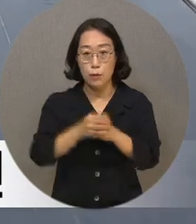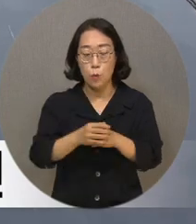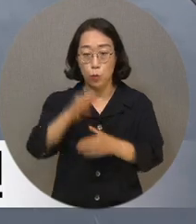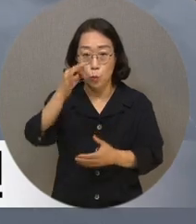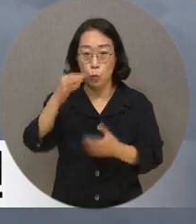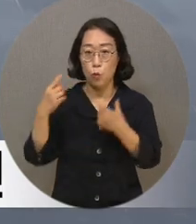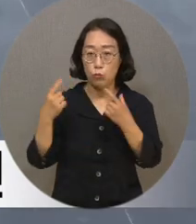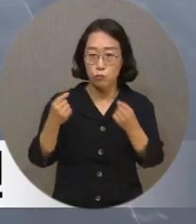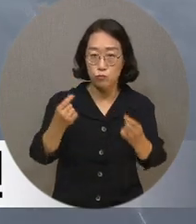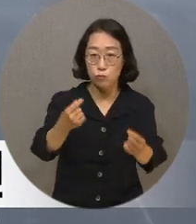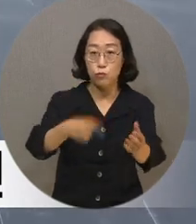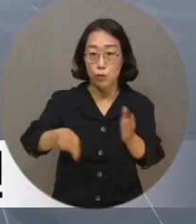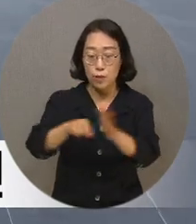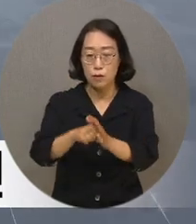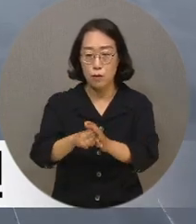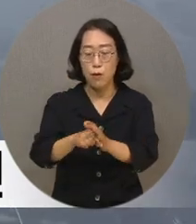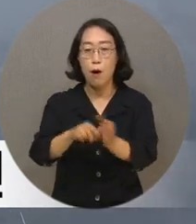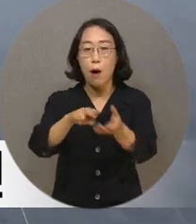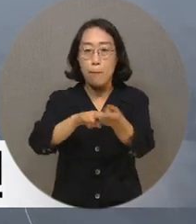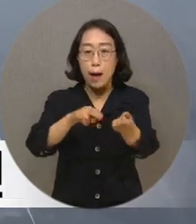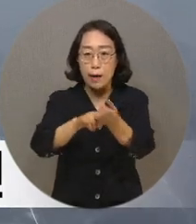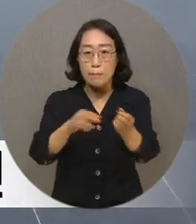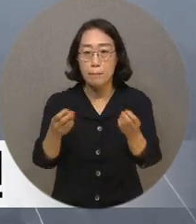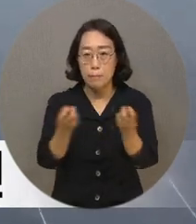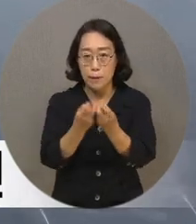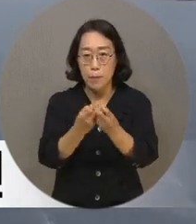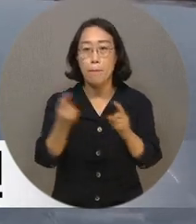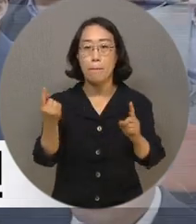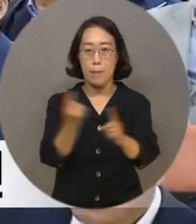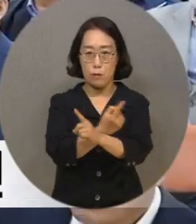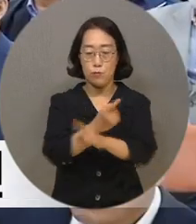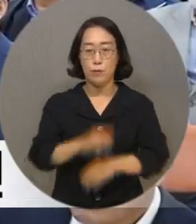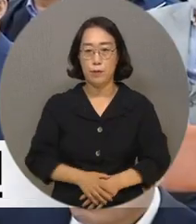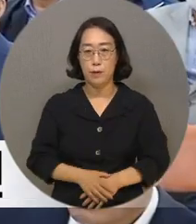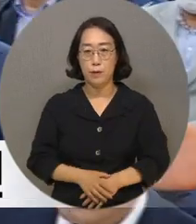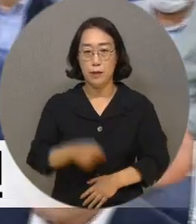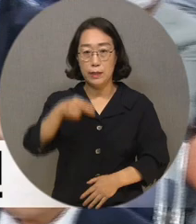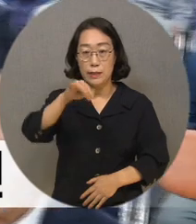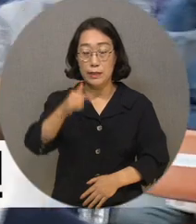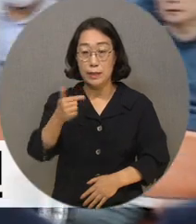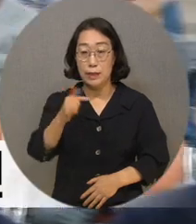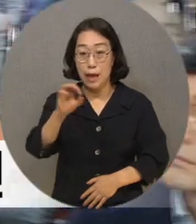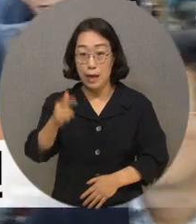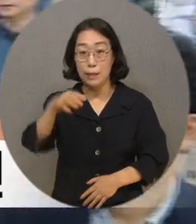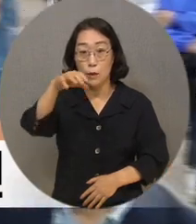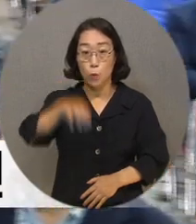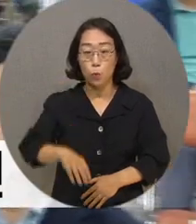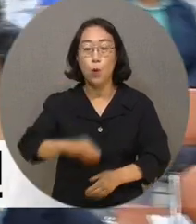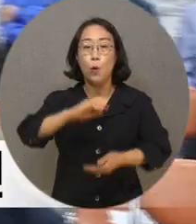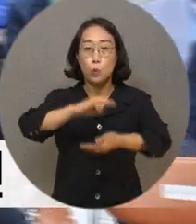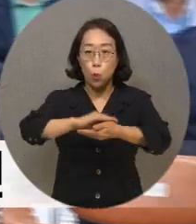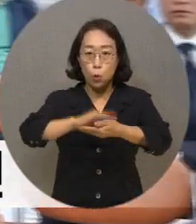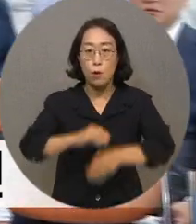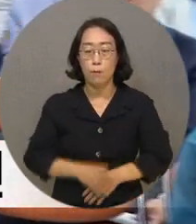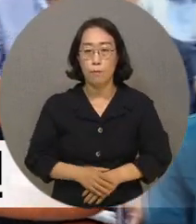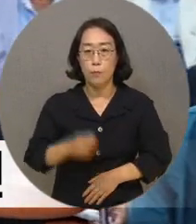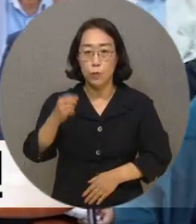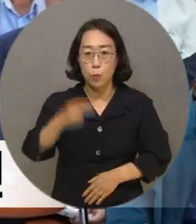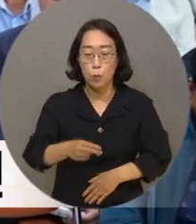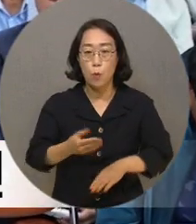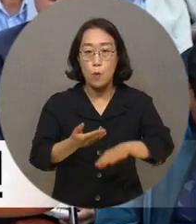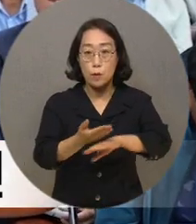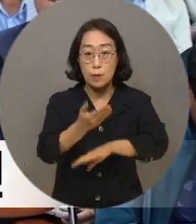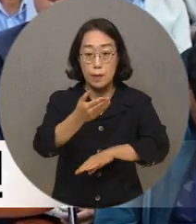등을 도모하고자 유통 방식의 변화를 시도합니다. 신안군, 남신안농협, 하이, 신이,